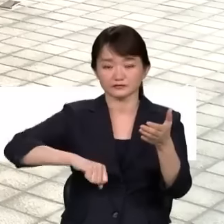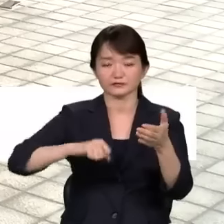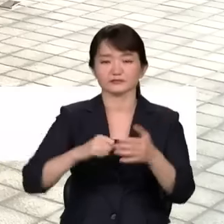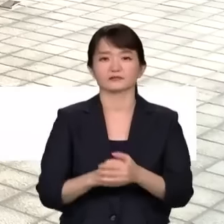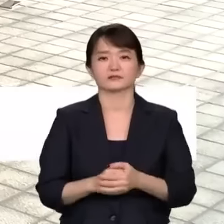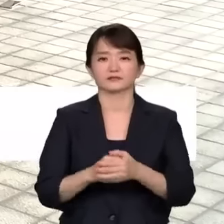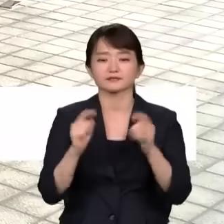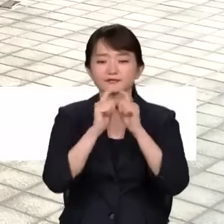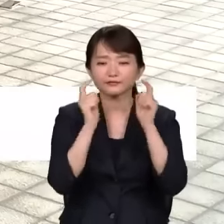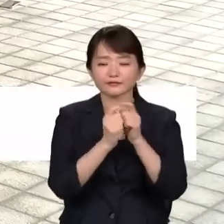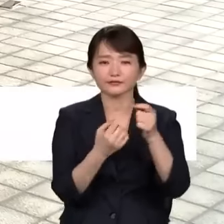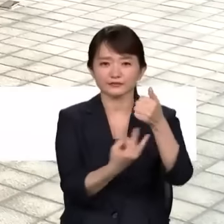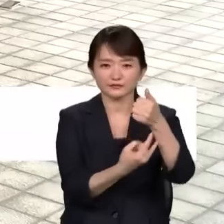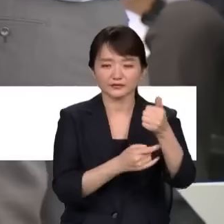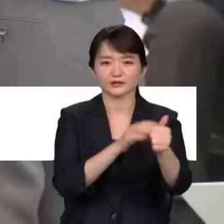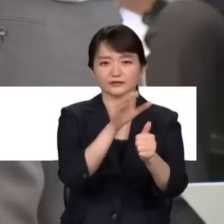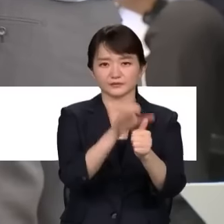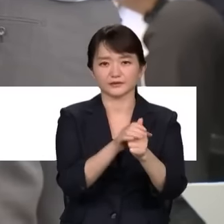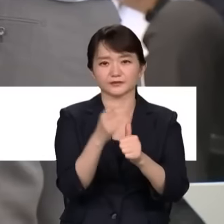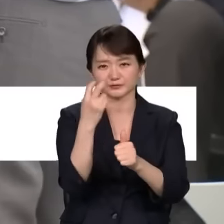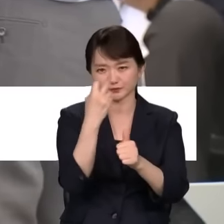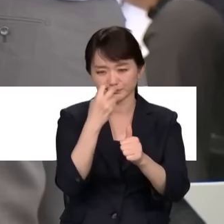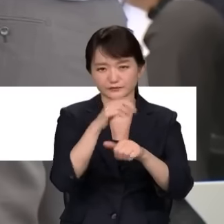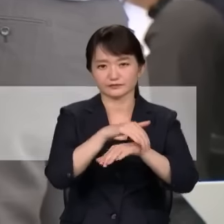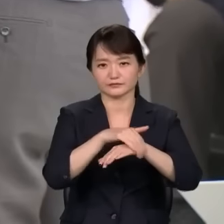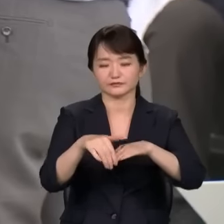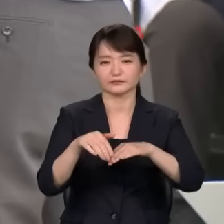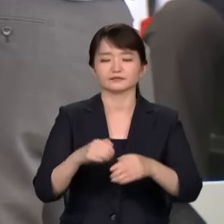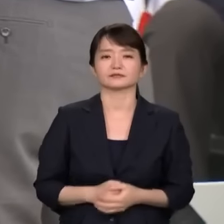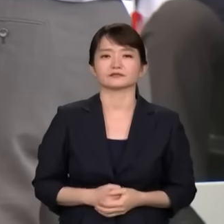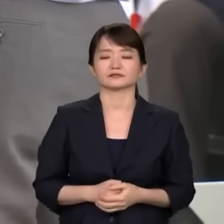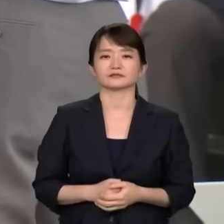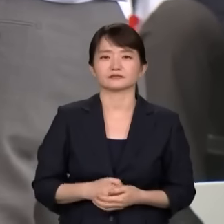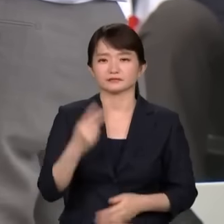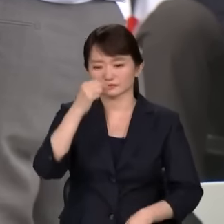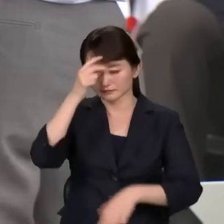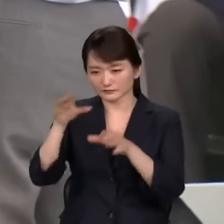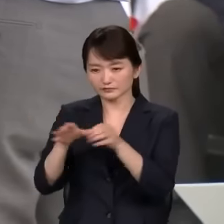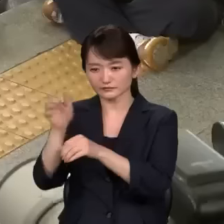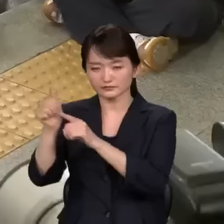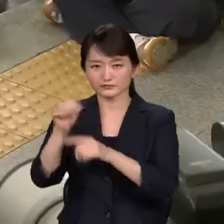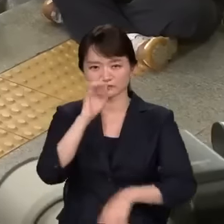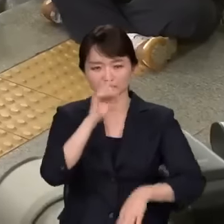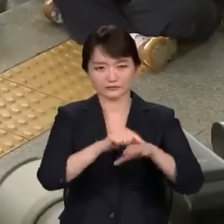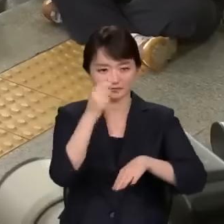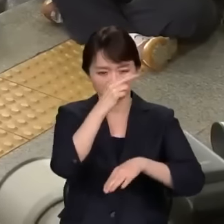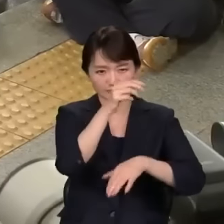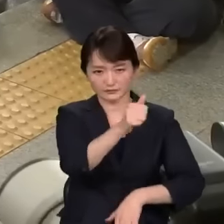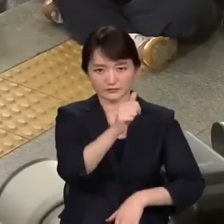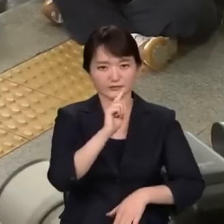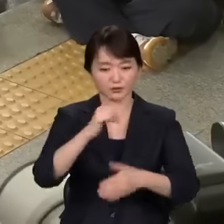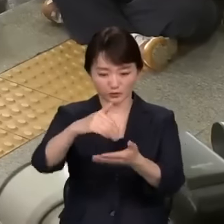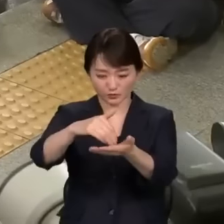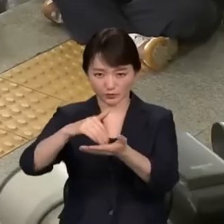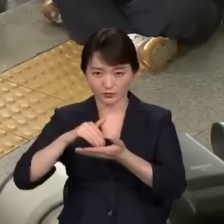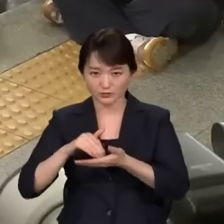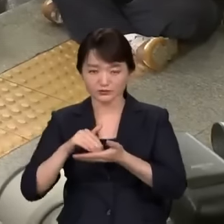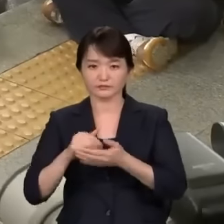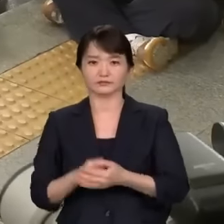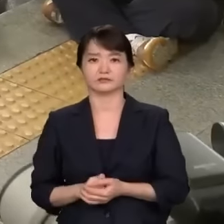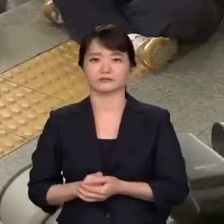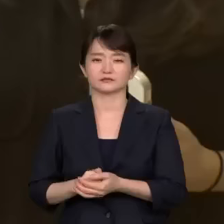구성된 위원회에서 심의하도록 하겠다는 건데, 우선 대검은 검찰총장이 중앙지검장의 수사 결과를 보고받고